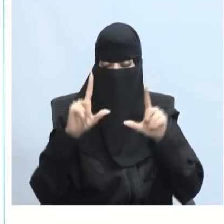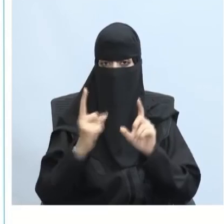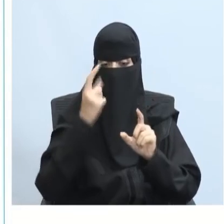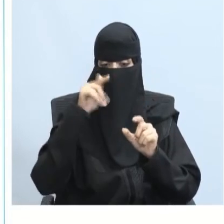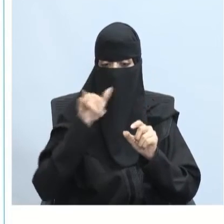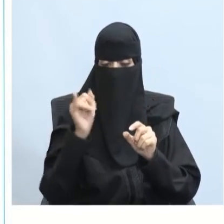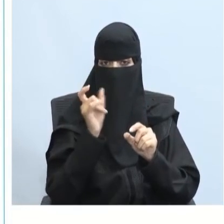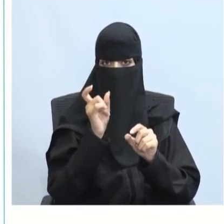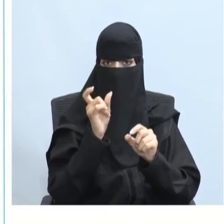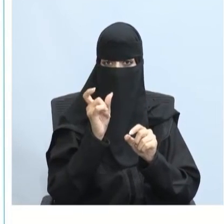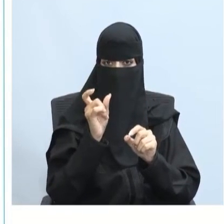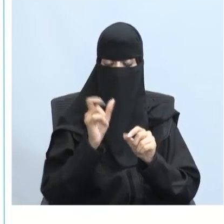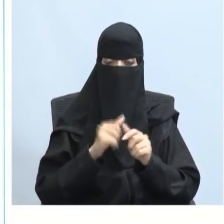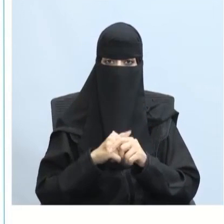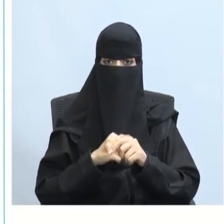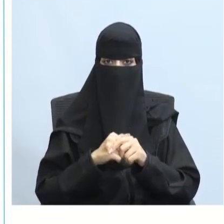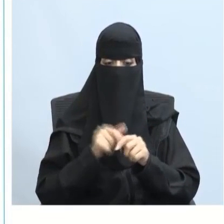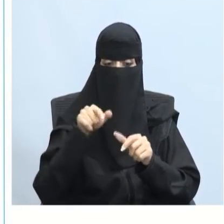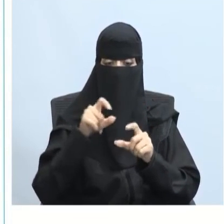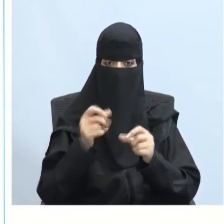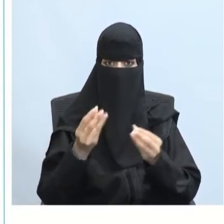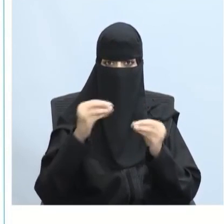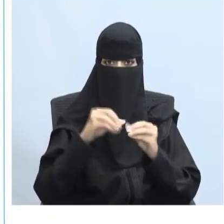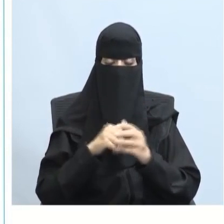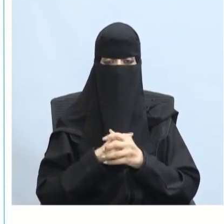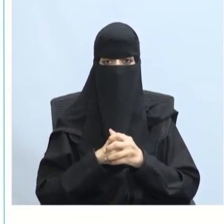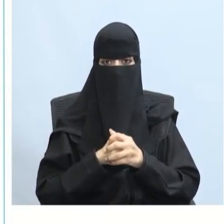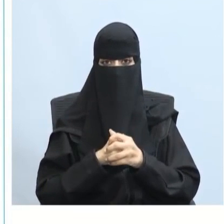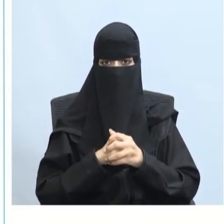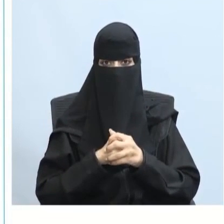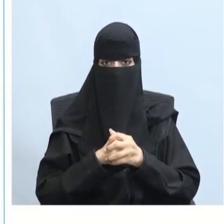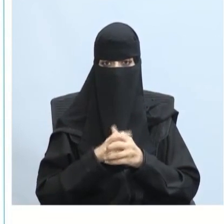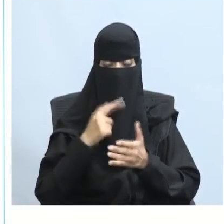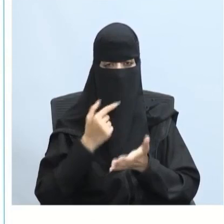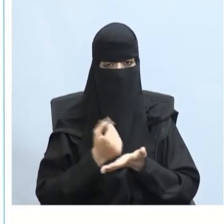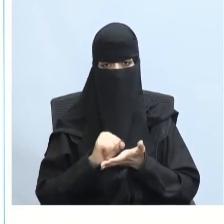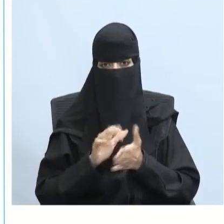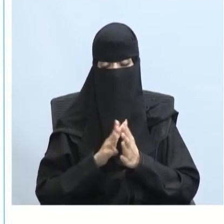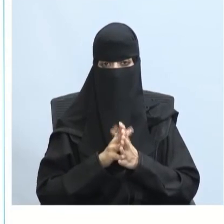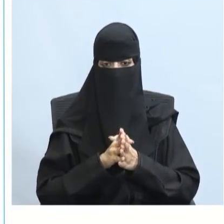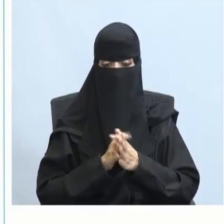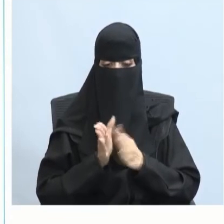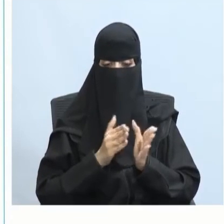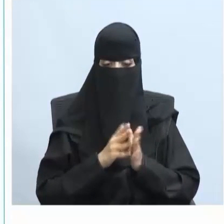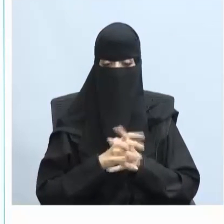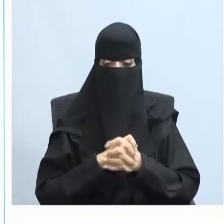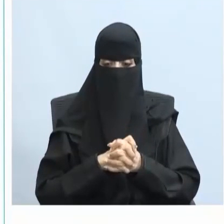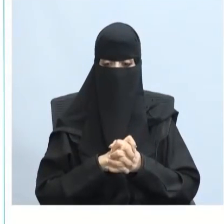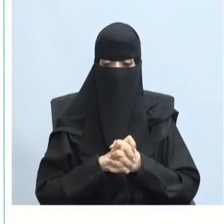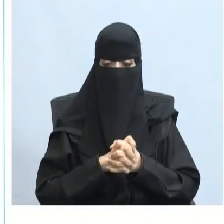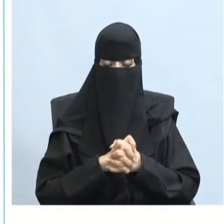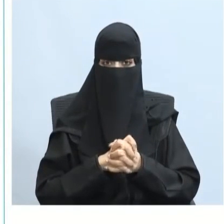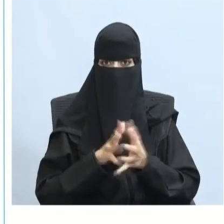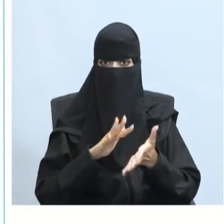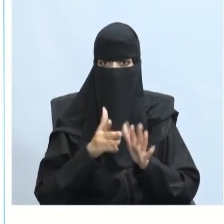من من ايقونه اضف او اد او حذفها